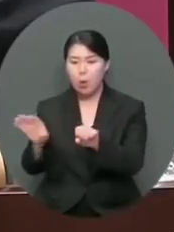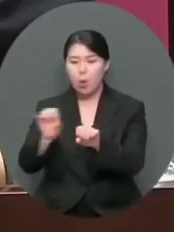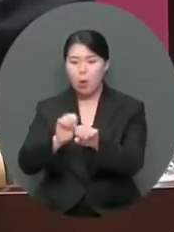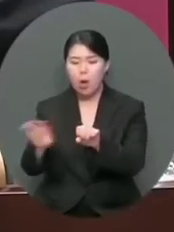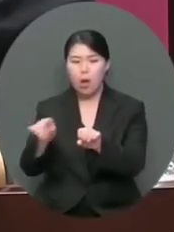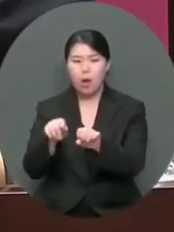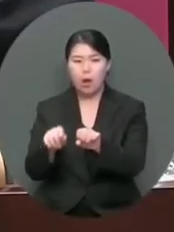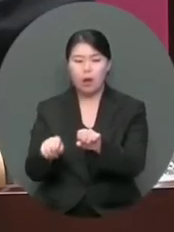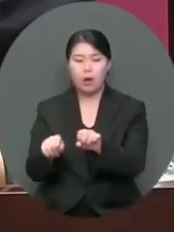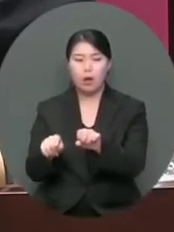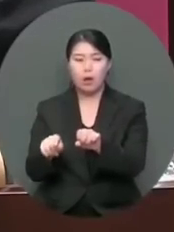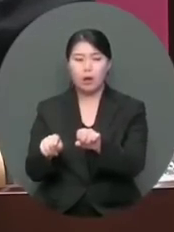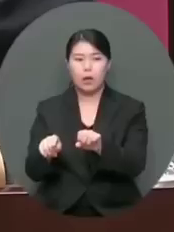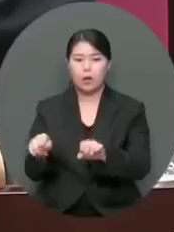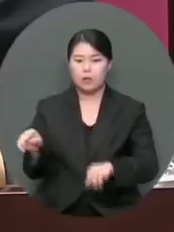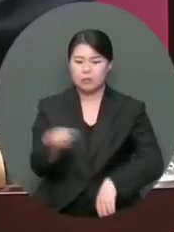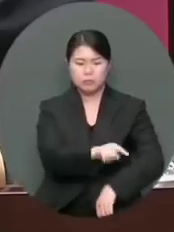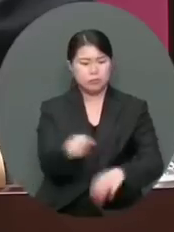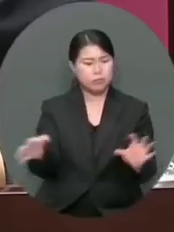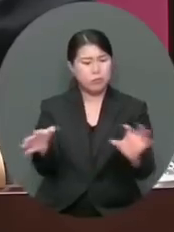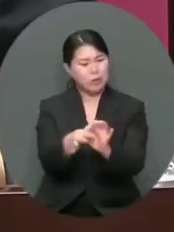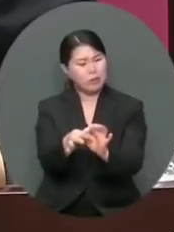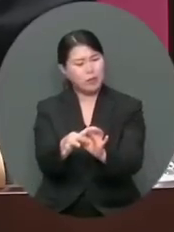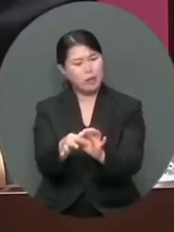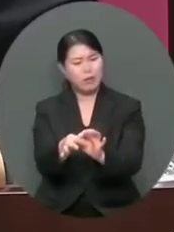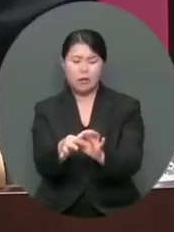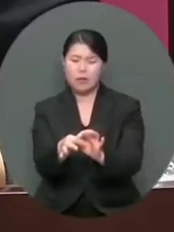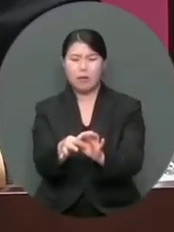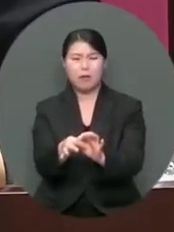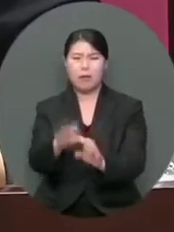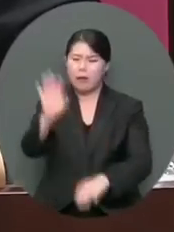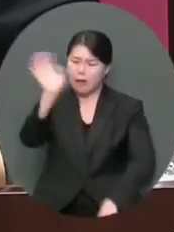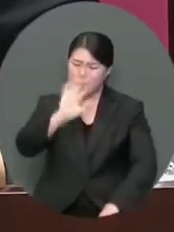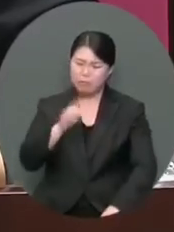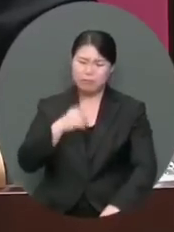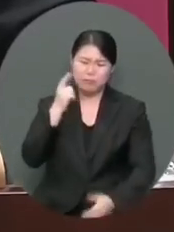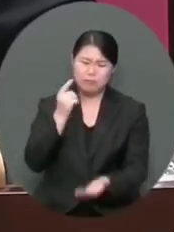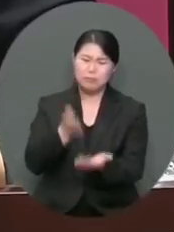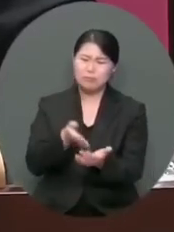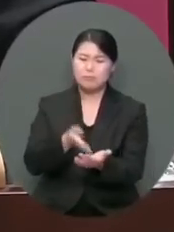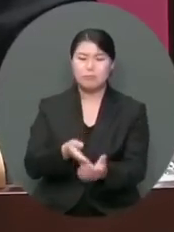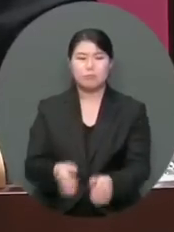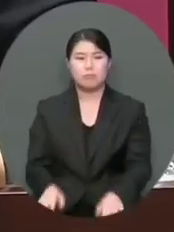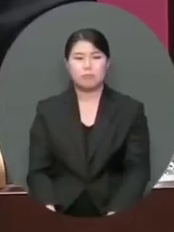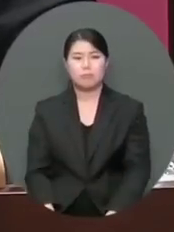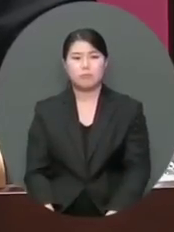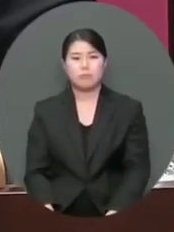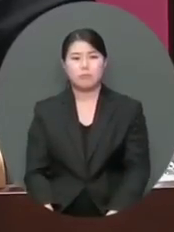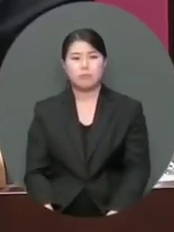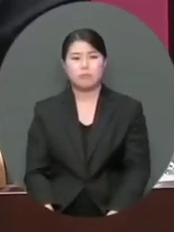방류라고 얘기하는 그것과 연관을 시키는 거예요? 그것도 바로 가짜뉴스고 선동이죠.